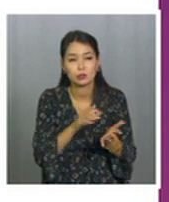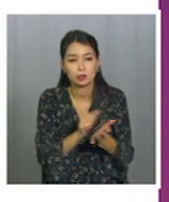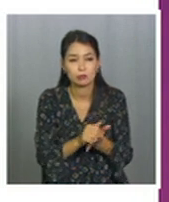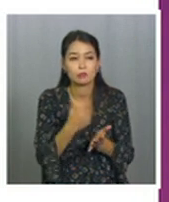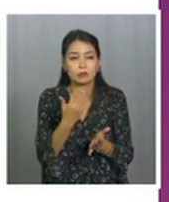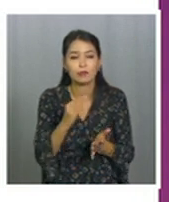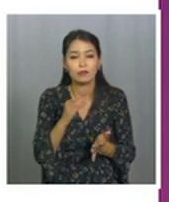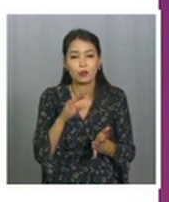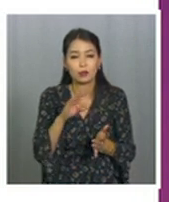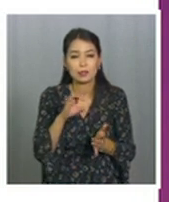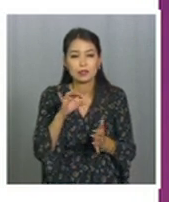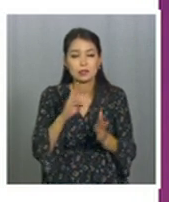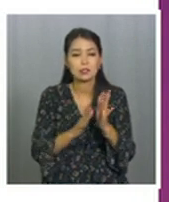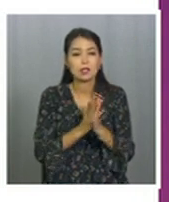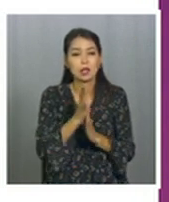тежейді?